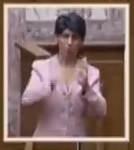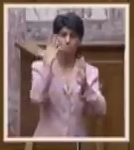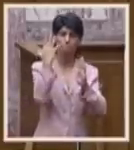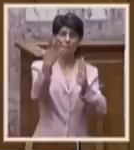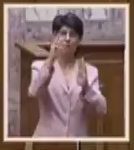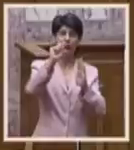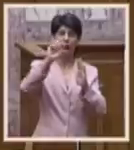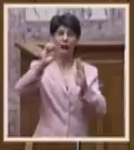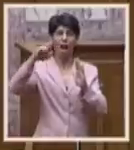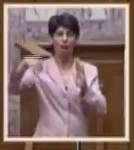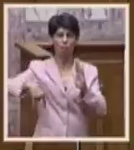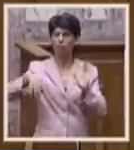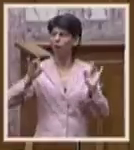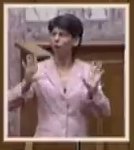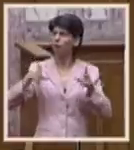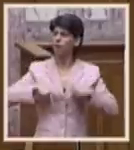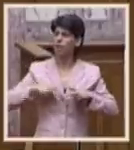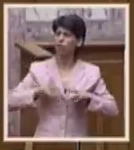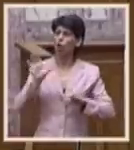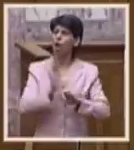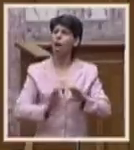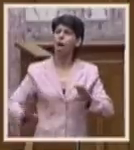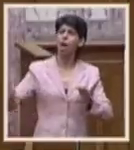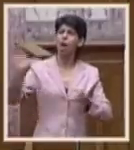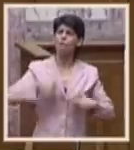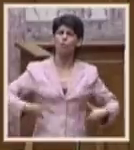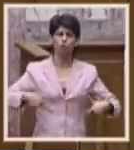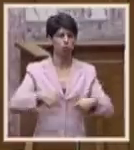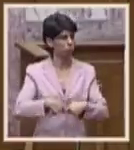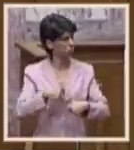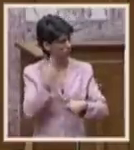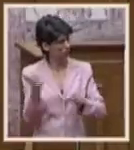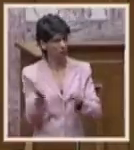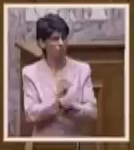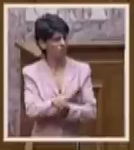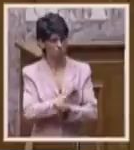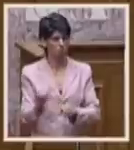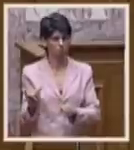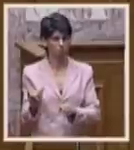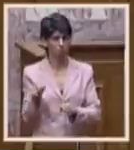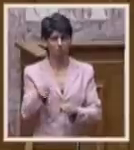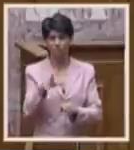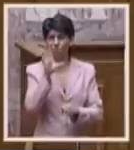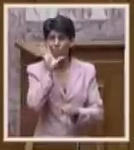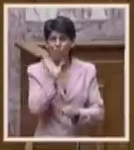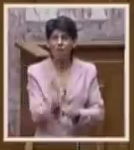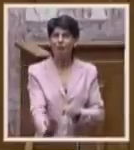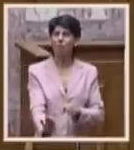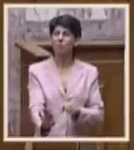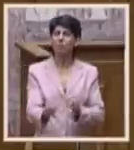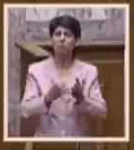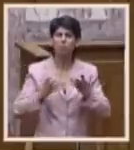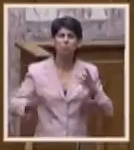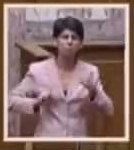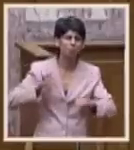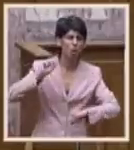καμία άλλη χώρα της Ευρωζώνης μέχρι τώρα δεν έχει καταφέρει. Ένας πραγματικός άθλος του